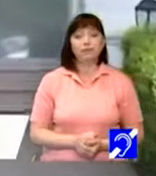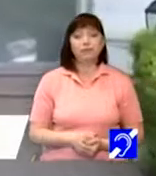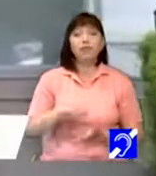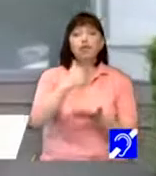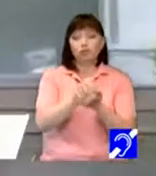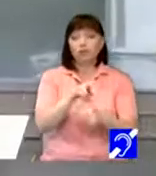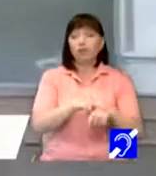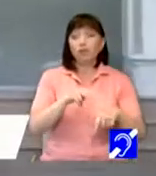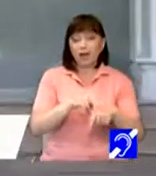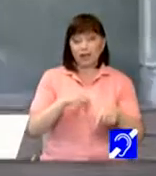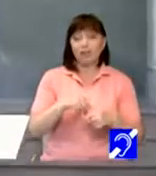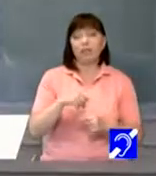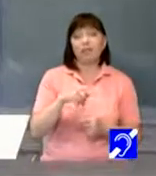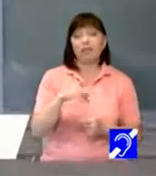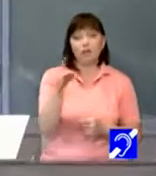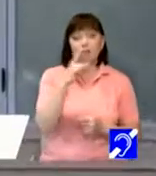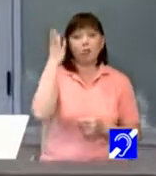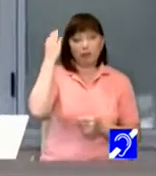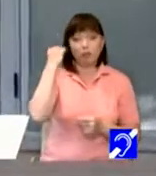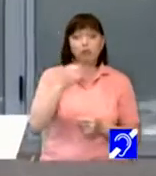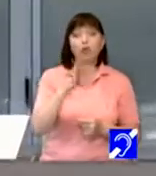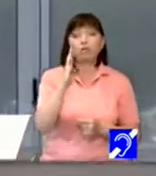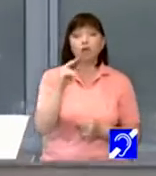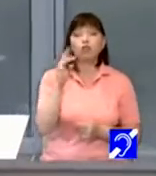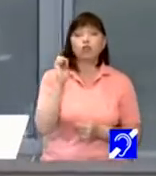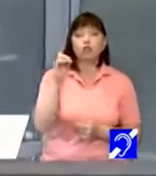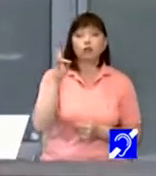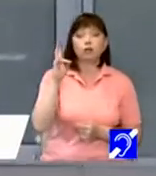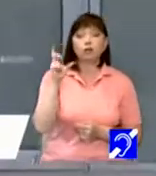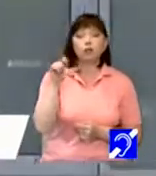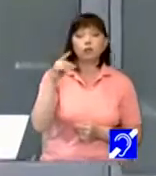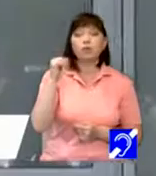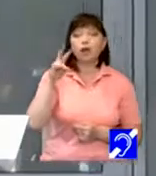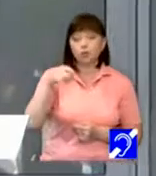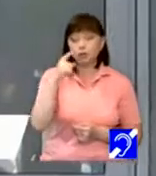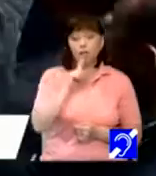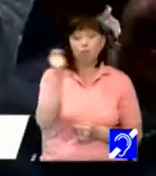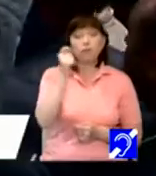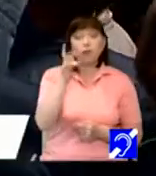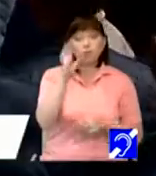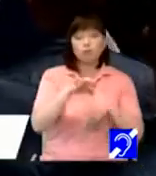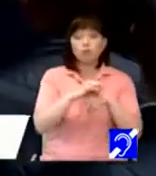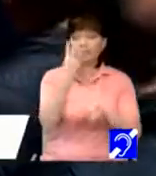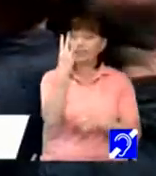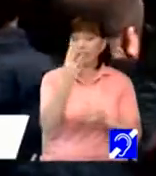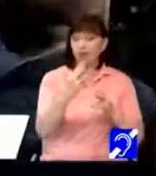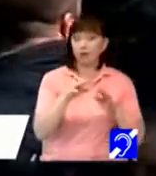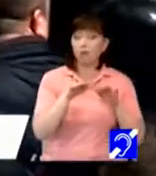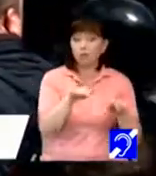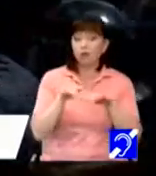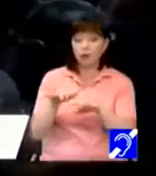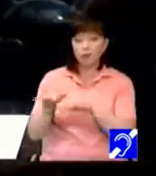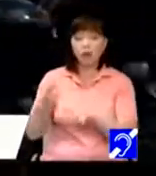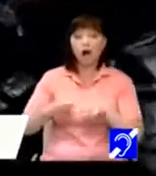Șeful Inspectoratului General al Poliției Republicii Moldova, Viorel Ciornăuțeanu, a spus că duminică în Chișinău vor avea loc 3 evenimente care